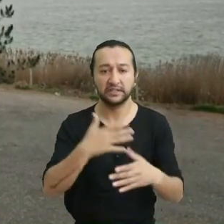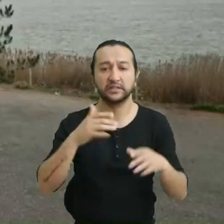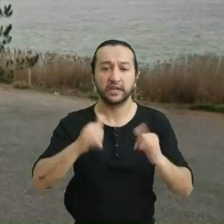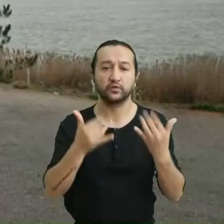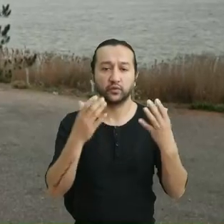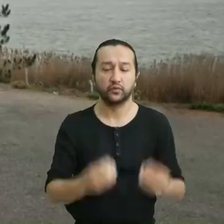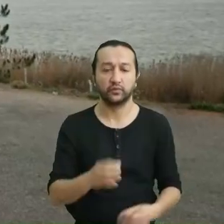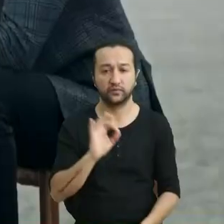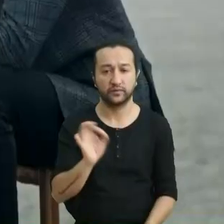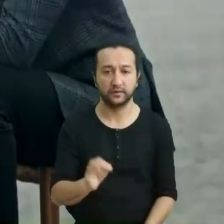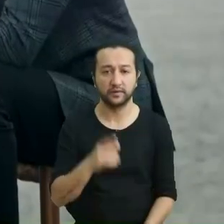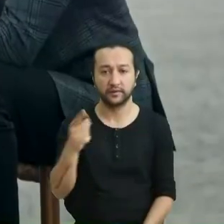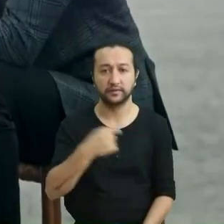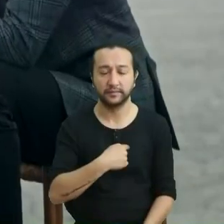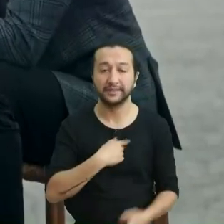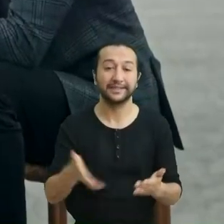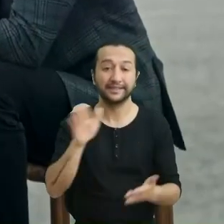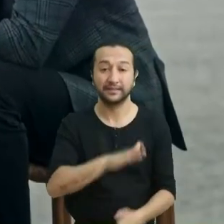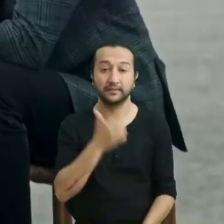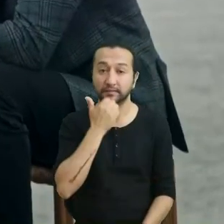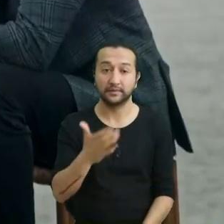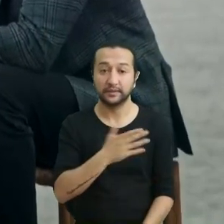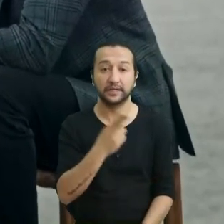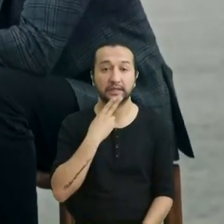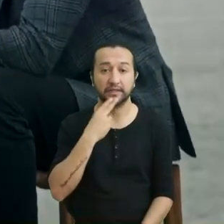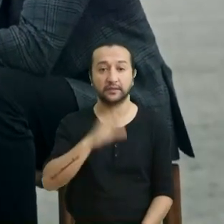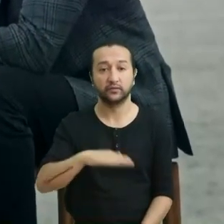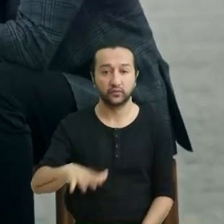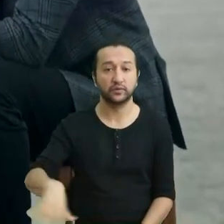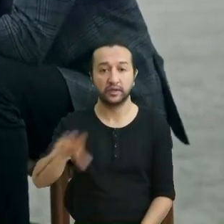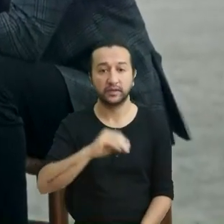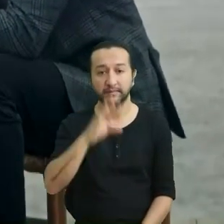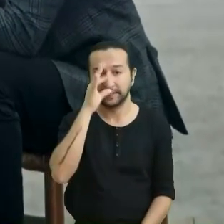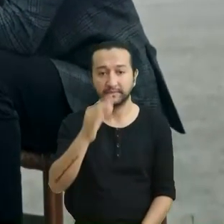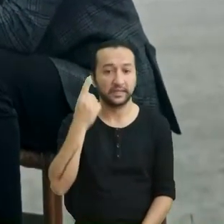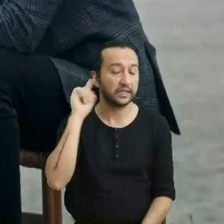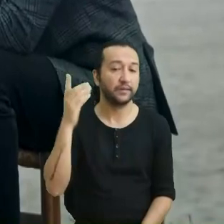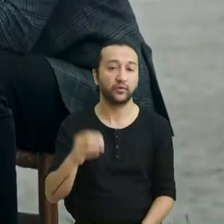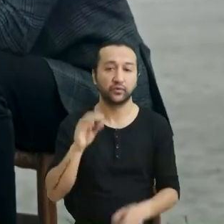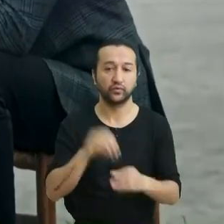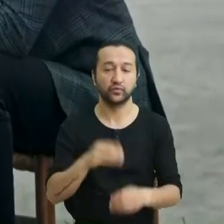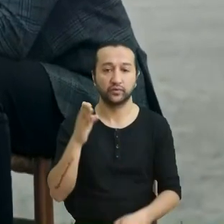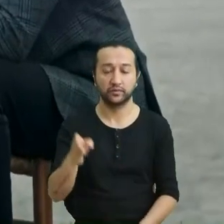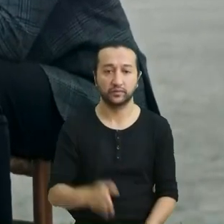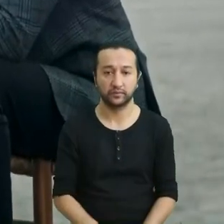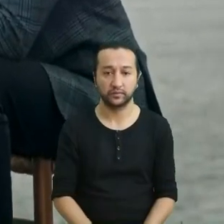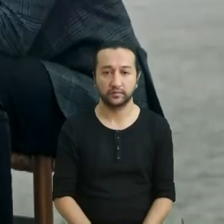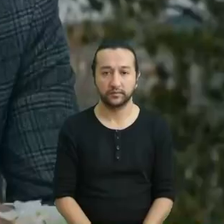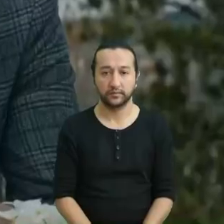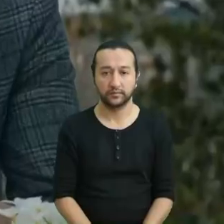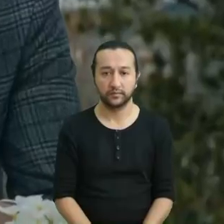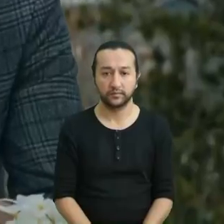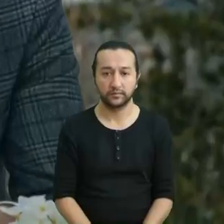Beyaz. Bizi geçtim. Kadın, çocuk. Kimseyi dinlemiyorlar artık.